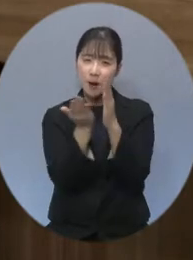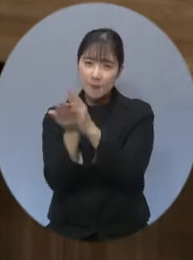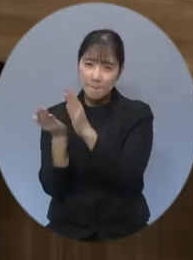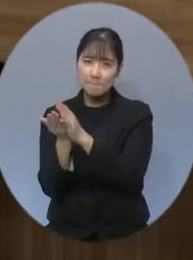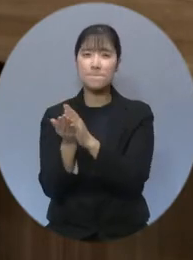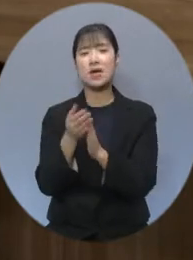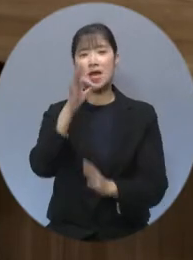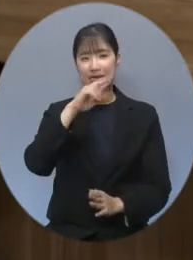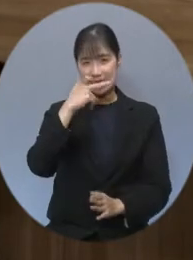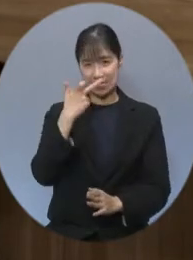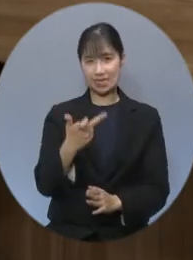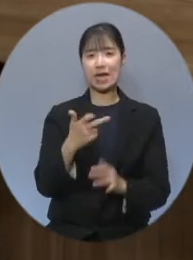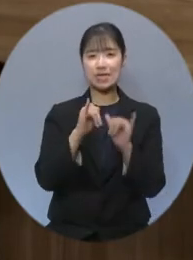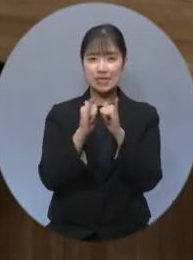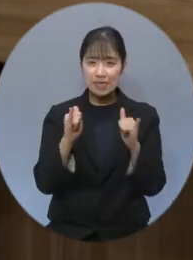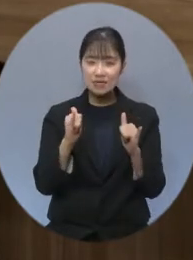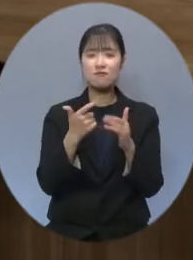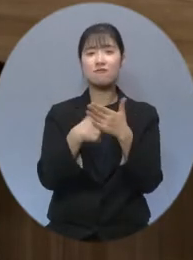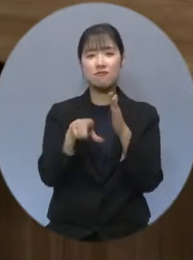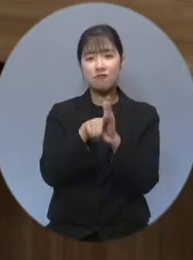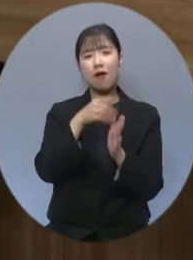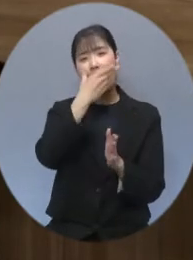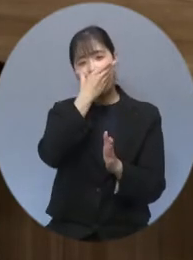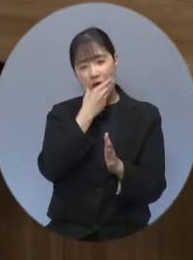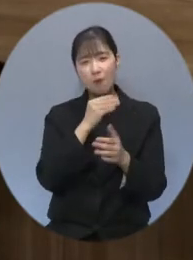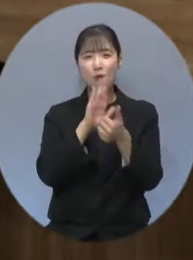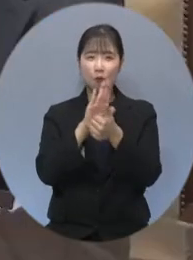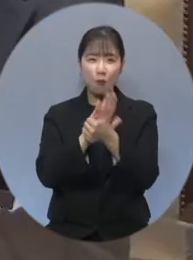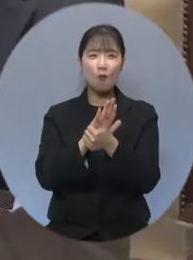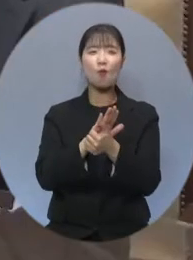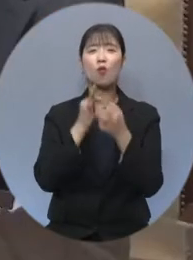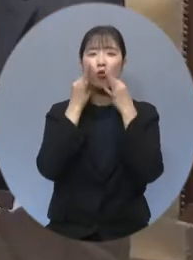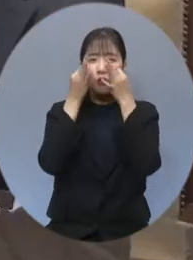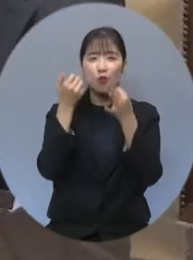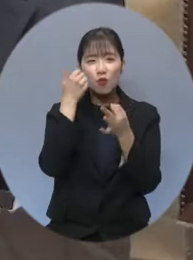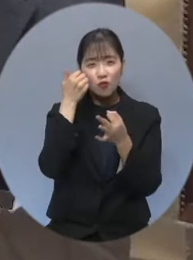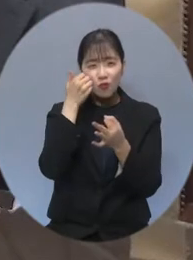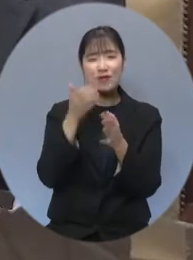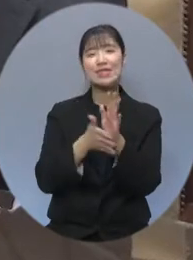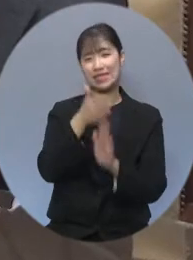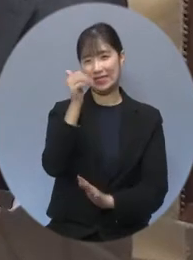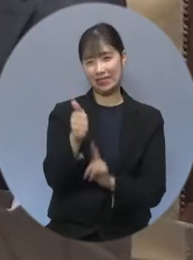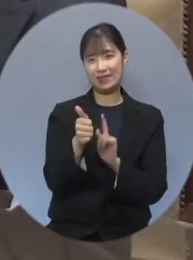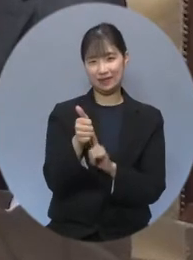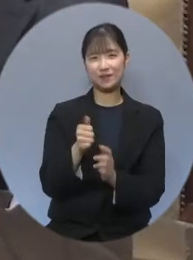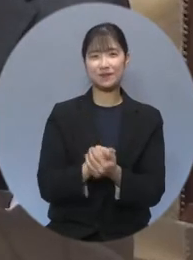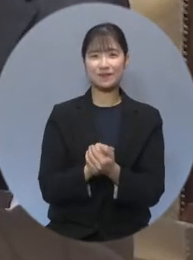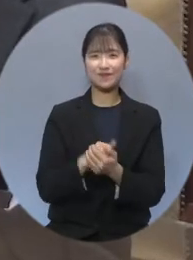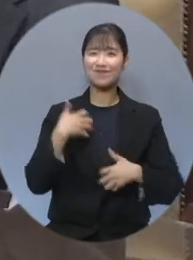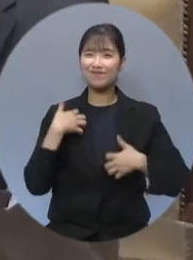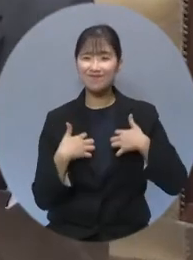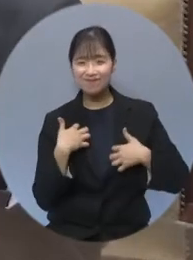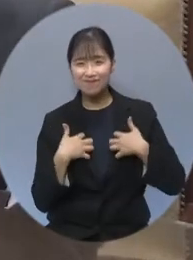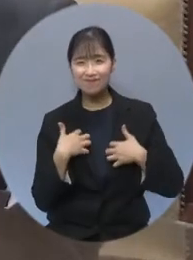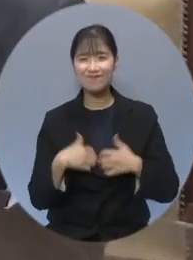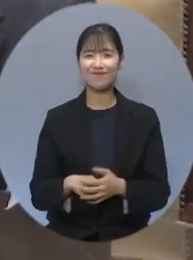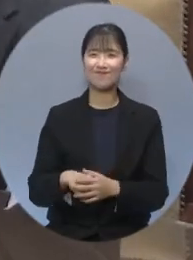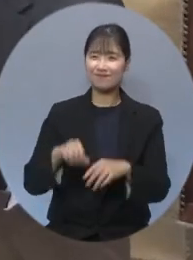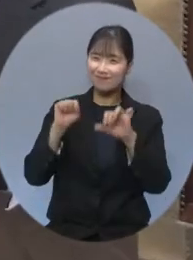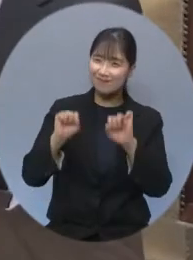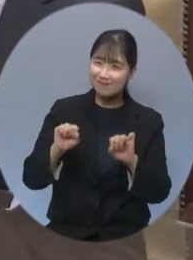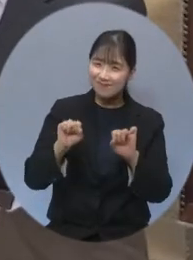좀 더 좋은 환경에서 행복한 삶을 살기 위해 노력하고 계시는 정헌율 익산시장을 모셨습니다. 시장님 반갑습니다. 안녕하세요.